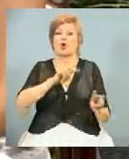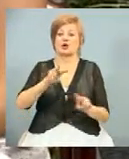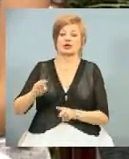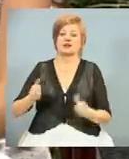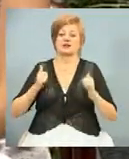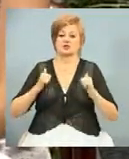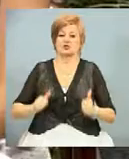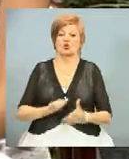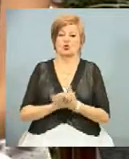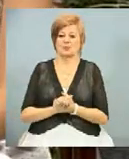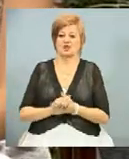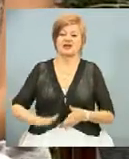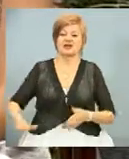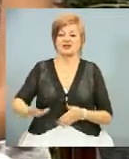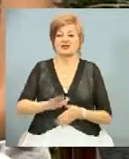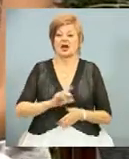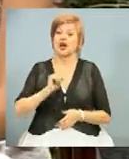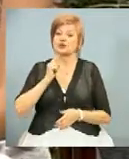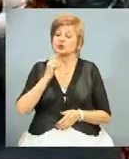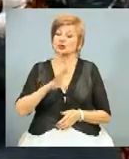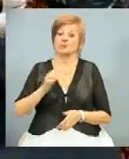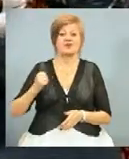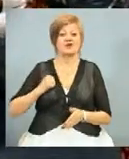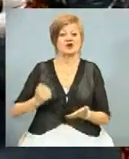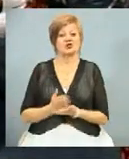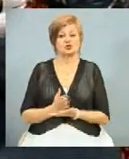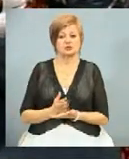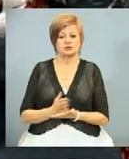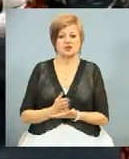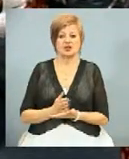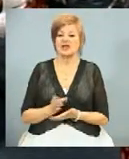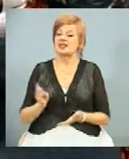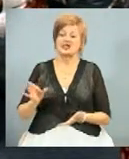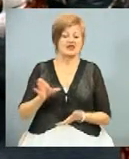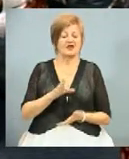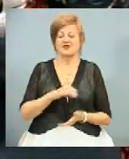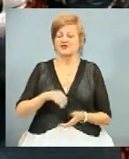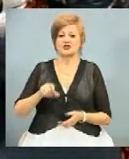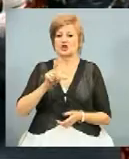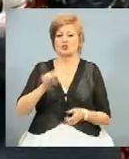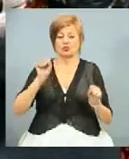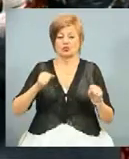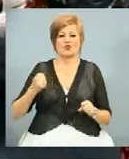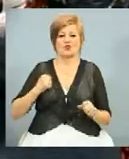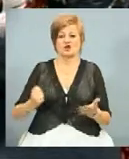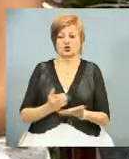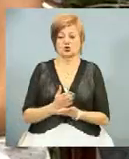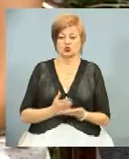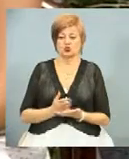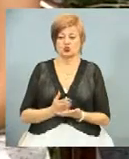мир і територію. Чи складно бути військовослужбовцем? Не всі люди можуть бути